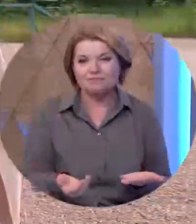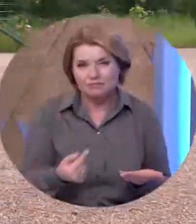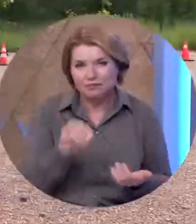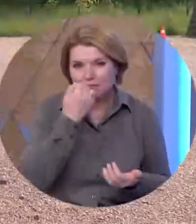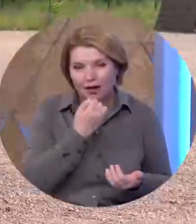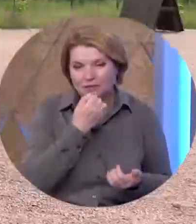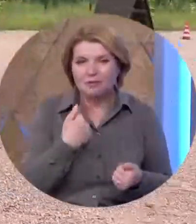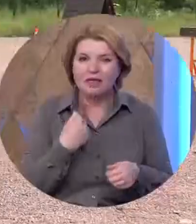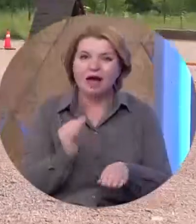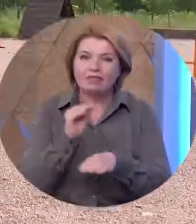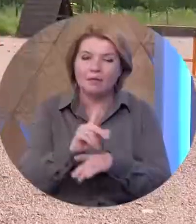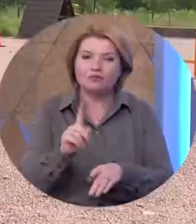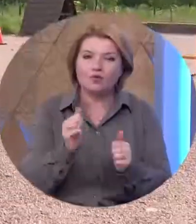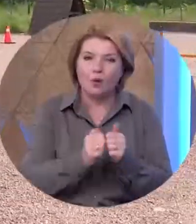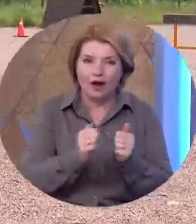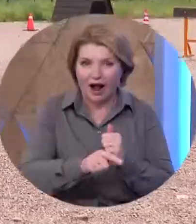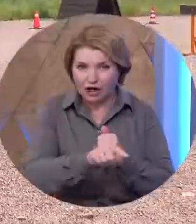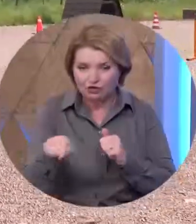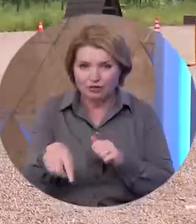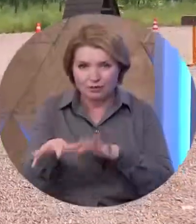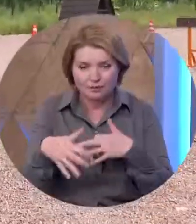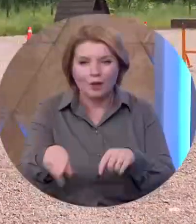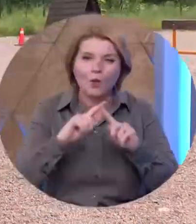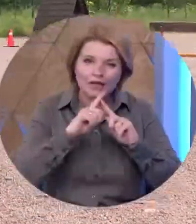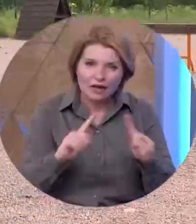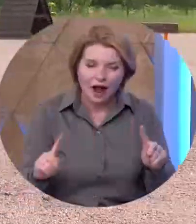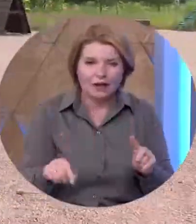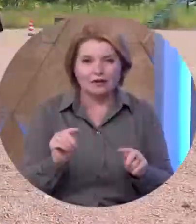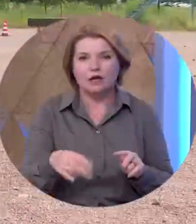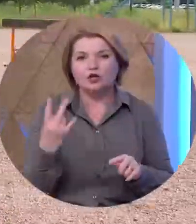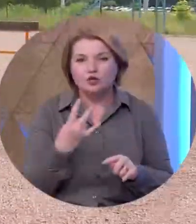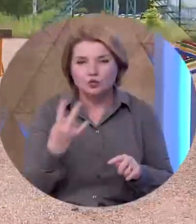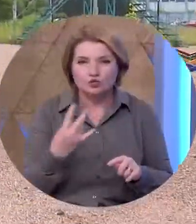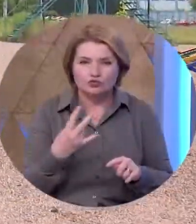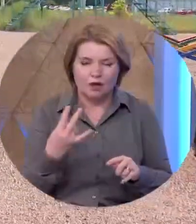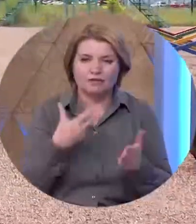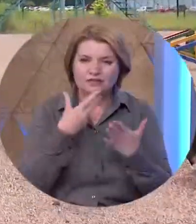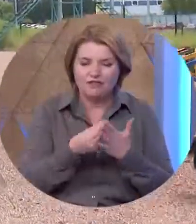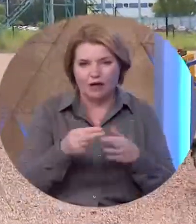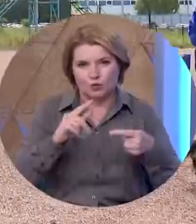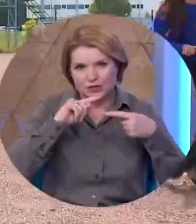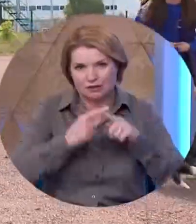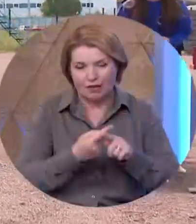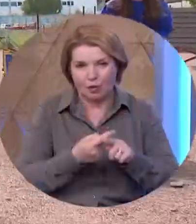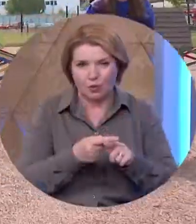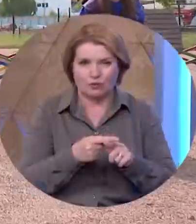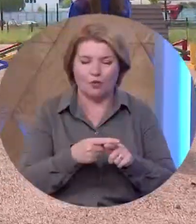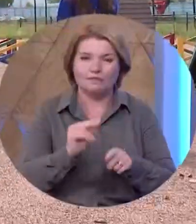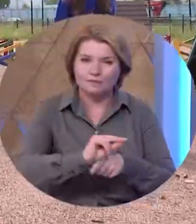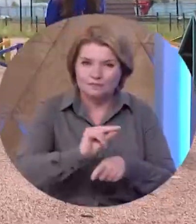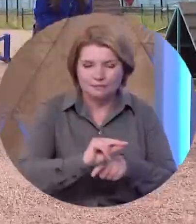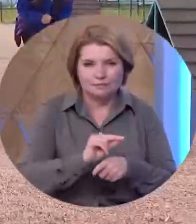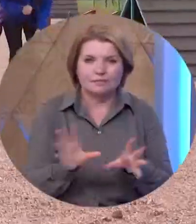добавлю, что поскольку каждый питомец уникален и неповторим, нужно, конечно, разрабатывать свою технологию, лучше со специалистом